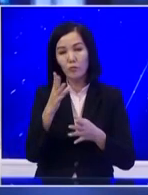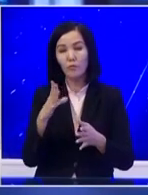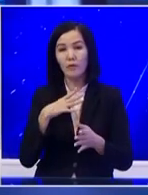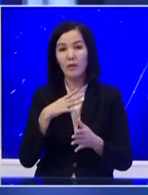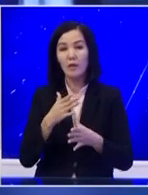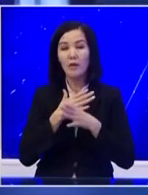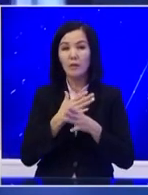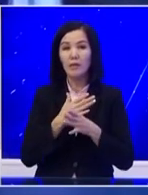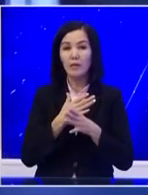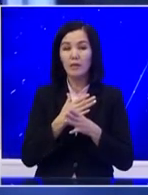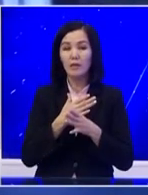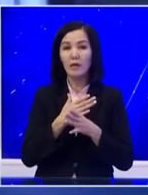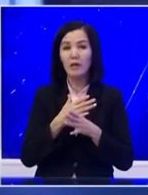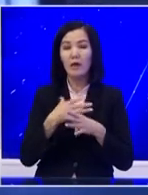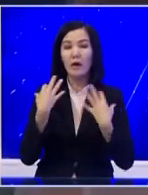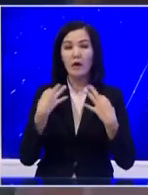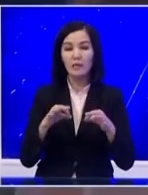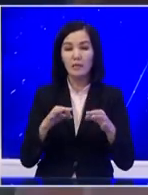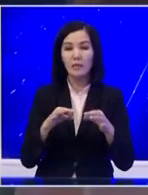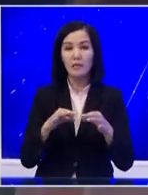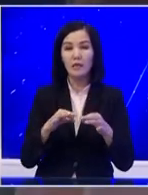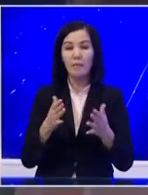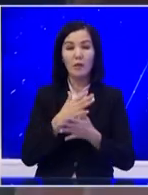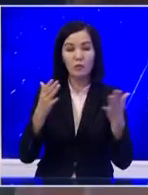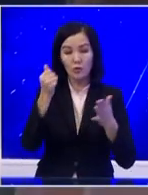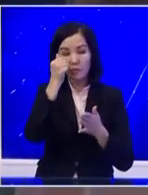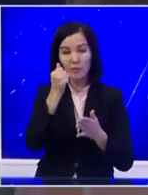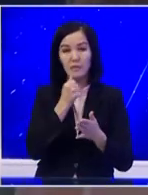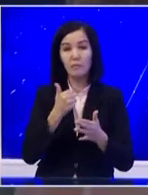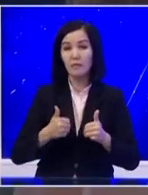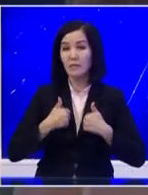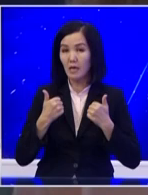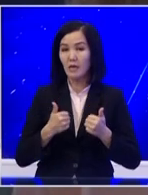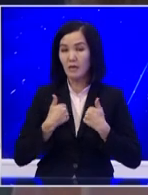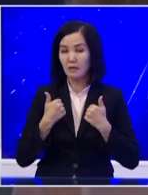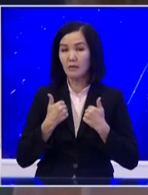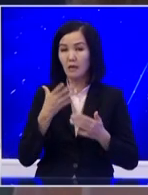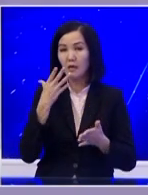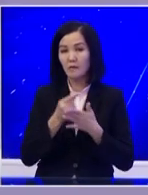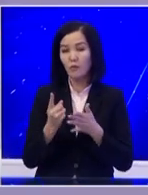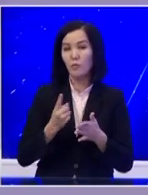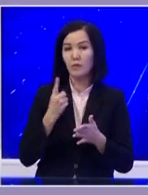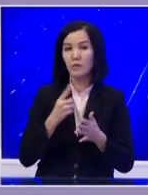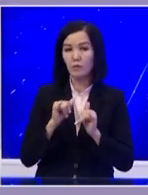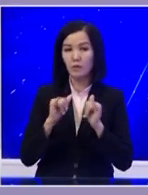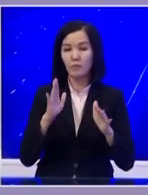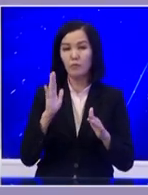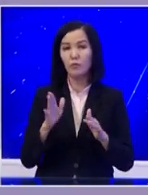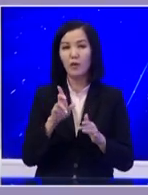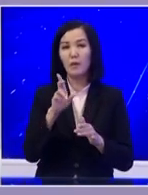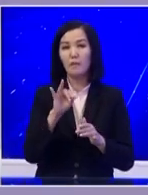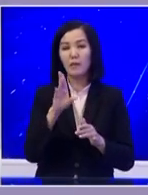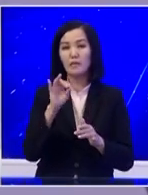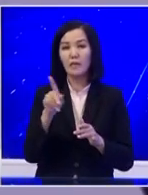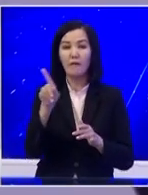помог мне раскрыться как журналисту. Я безмерно благодарна ему за это. Буду стараться и дальше оттачивать свое мастерство. Бейсен Куранбек вдохновлял